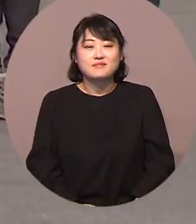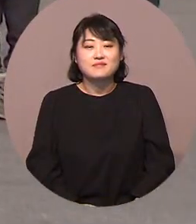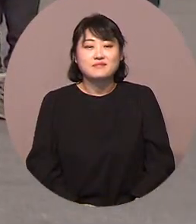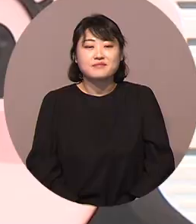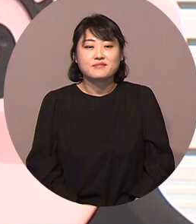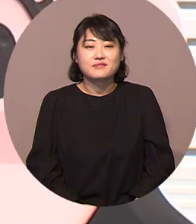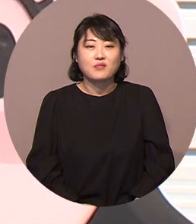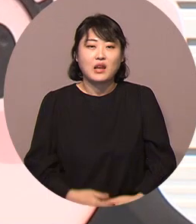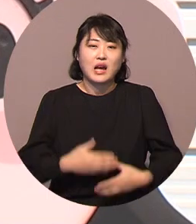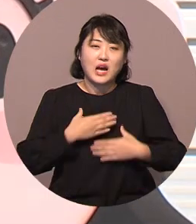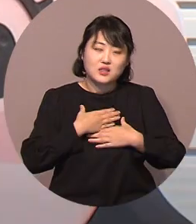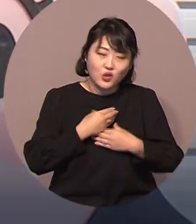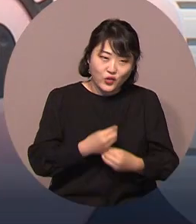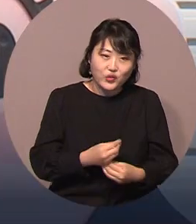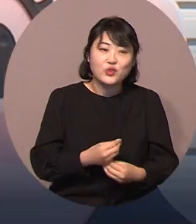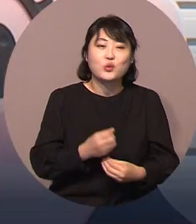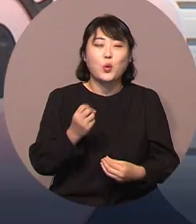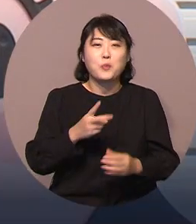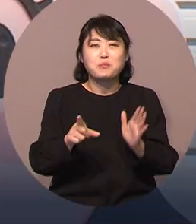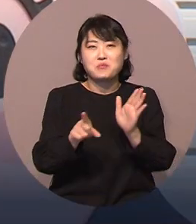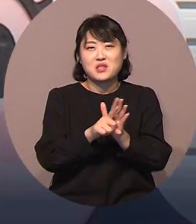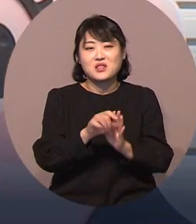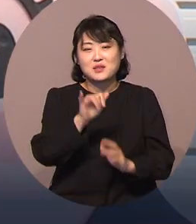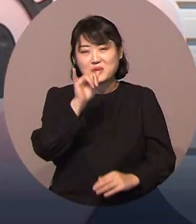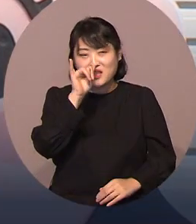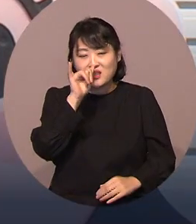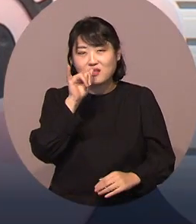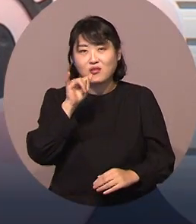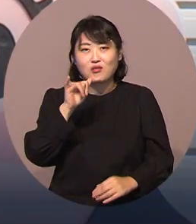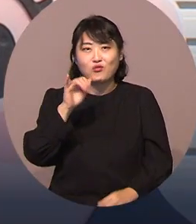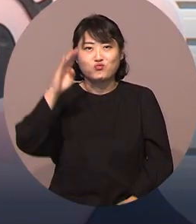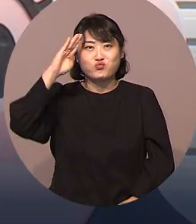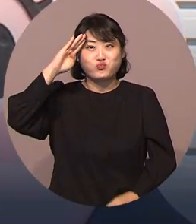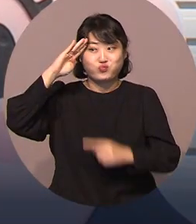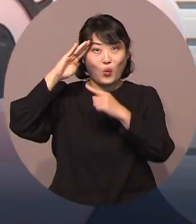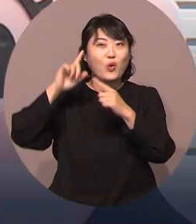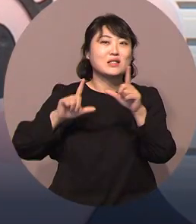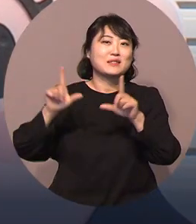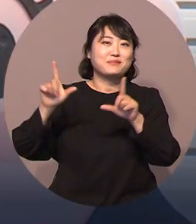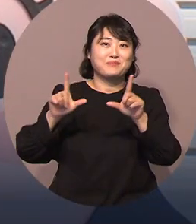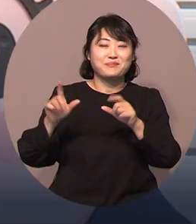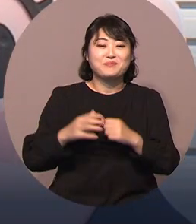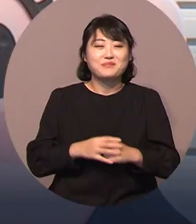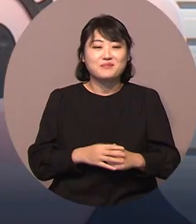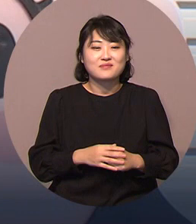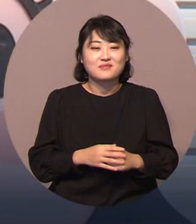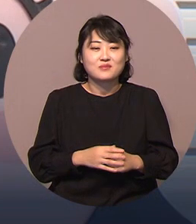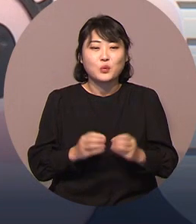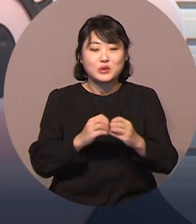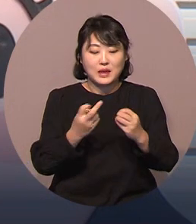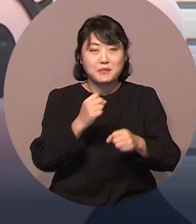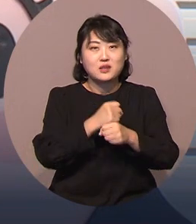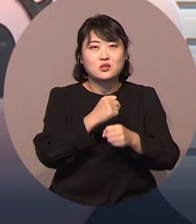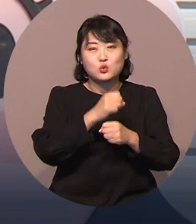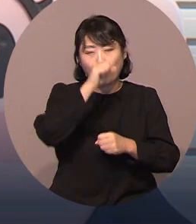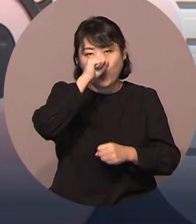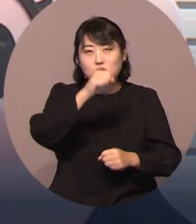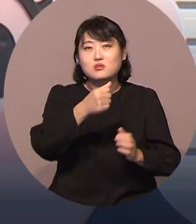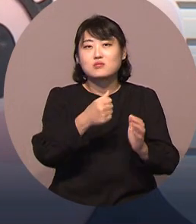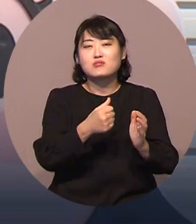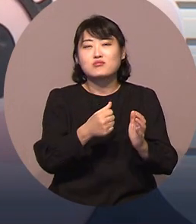안정성과 아 또 믿음이 있는 그런 병사 아니겠습니까 우리 논산에서 생산이 우수